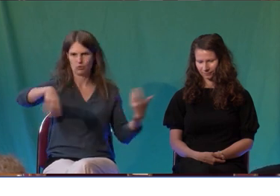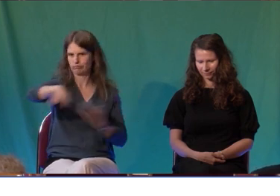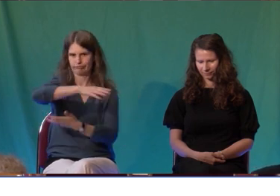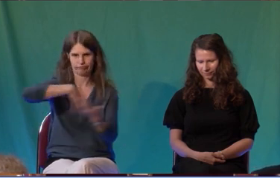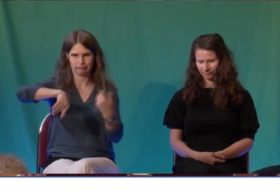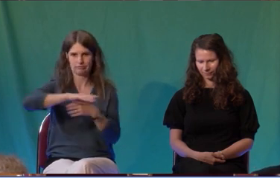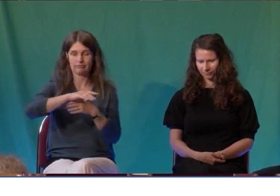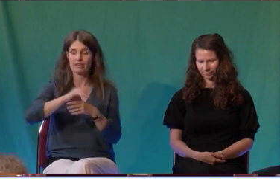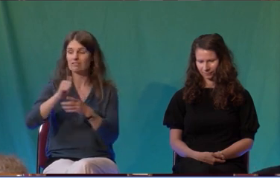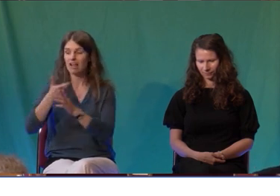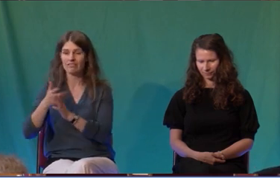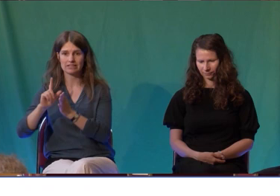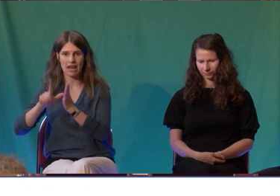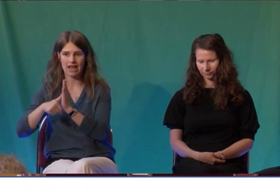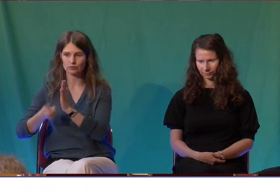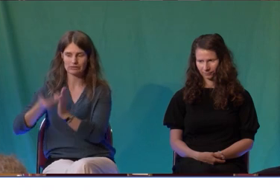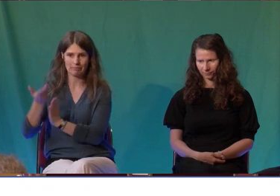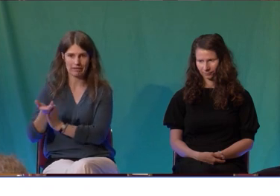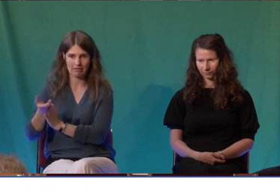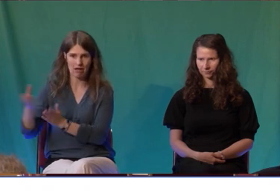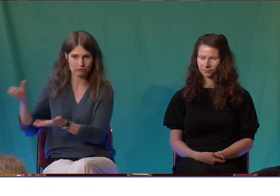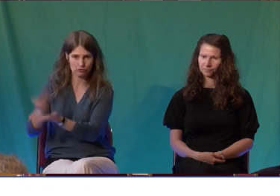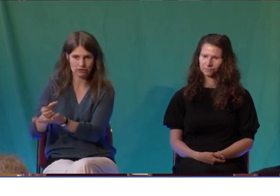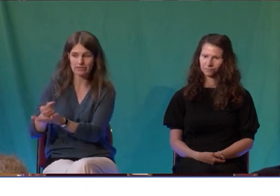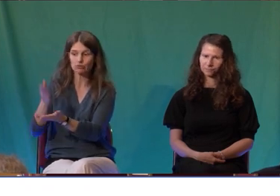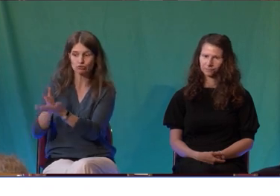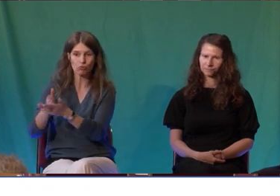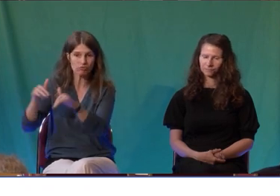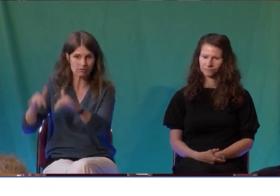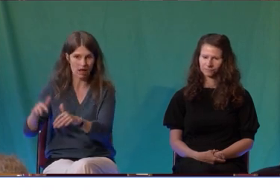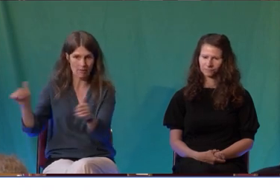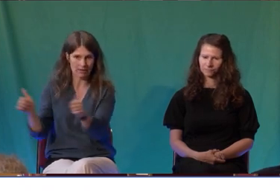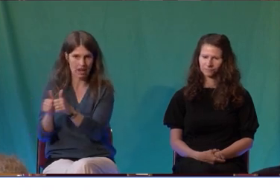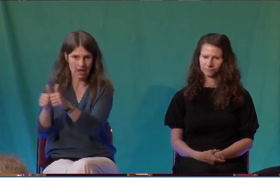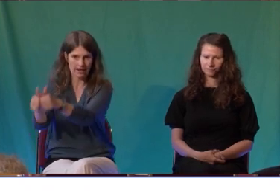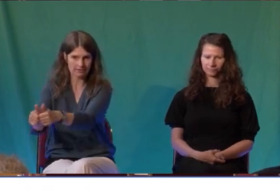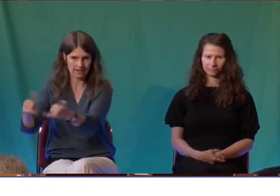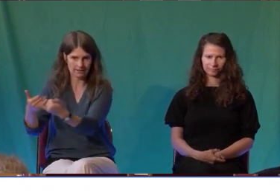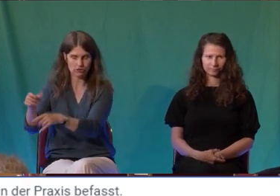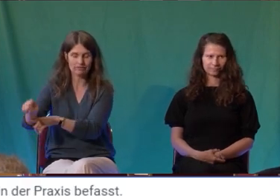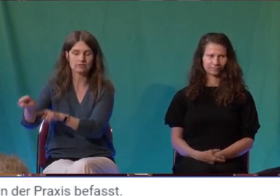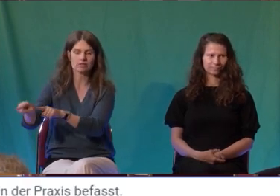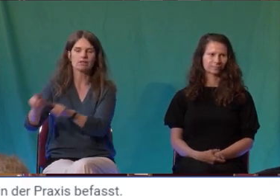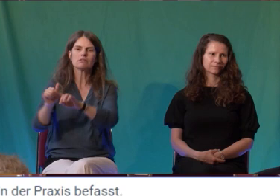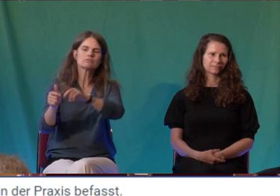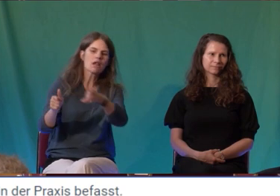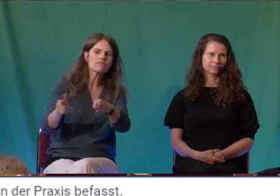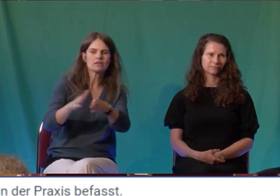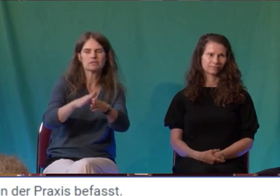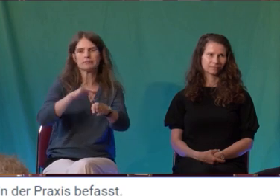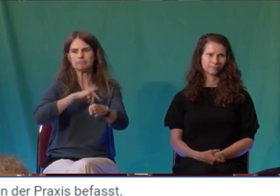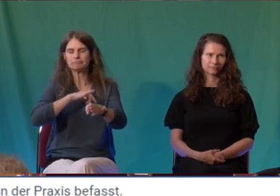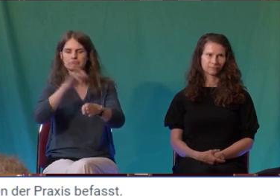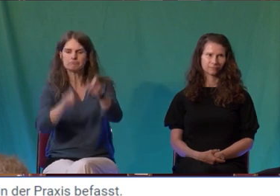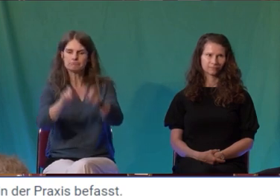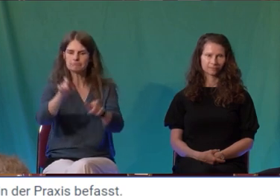Leistungserbringern arbeiten und schon begleitete Elternschaft machen es waren interessierte da die noch ein Angebot aufbauen wollen